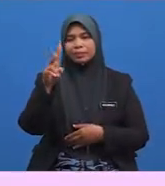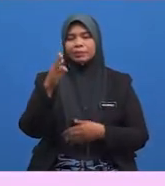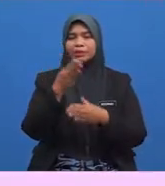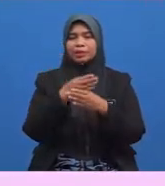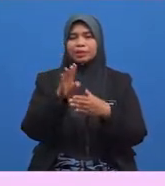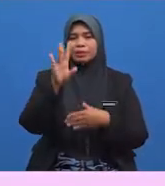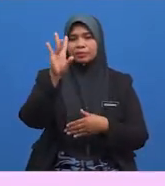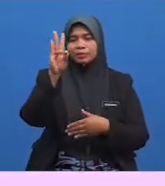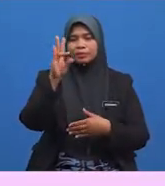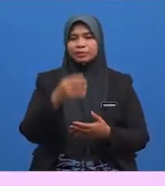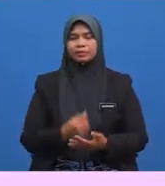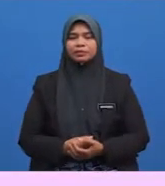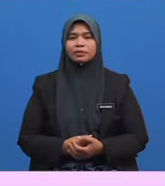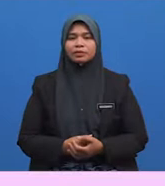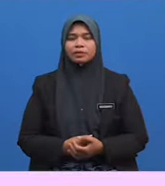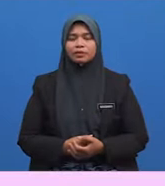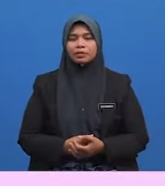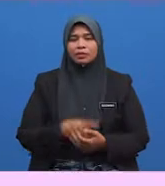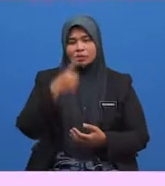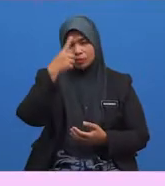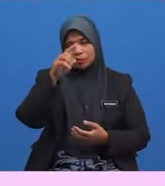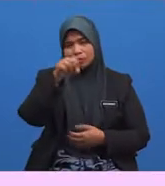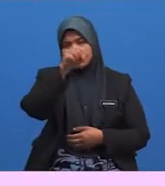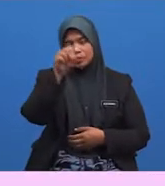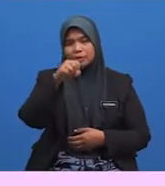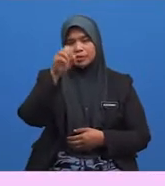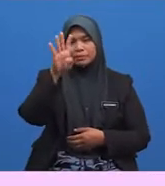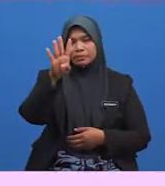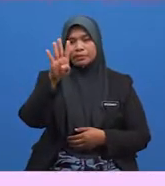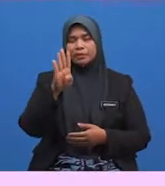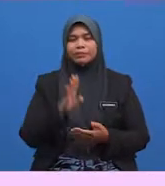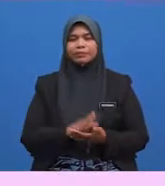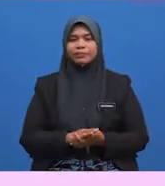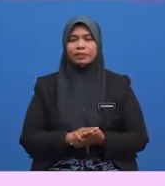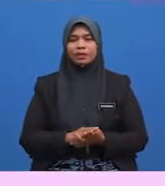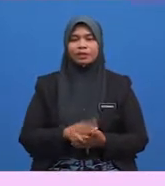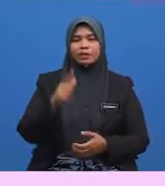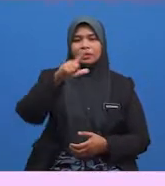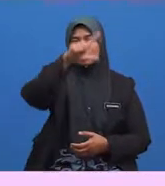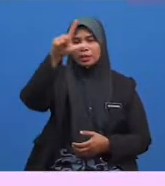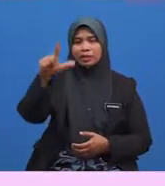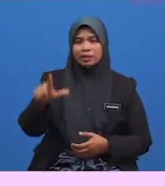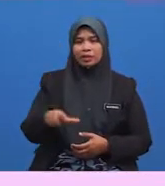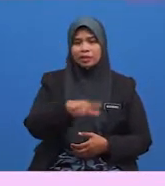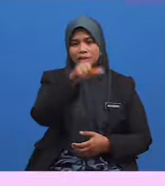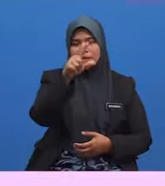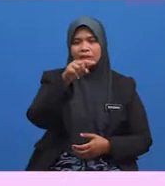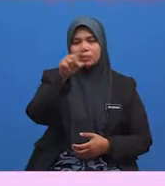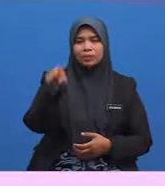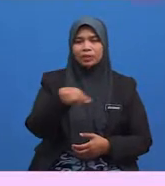22/7. Bagi soalan B, diberi liletan sebuah bulatan ialah